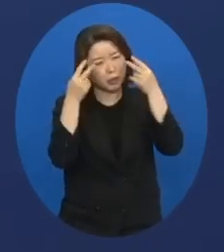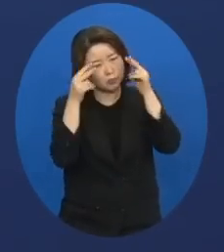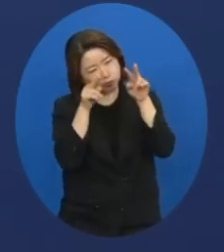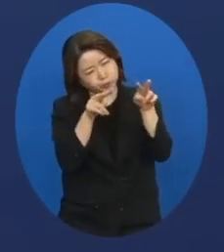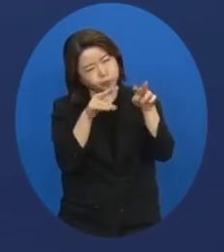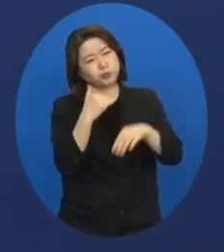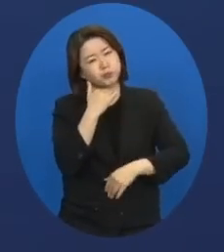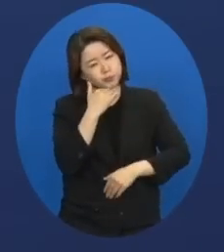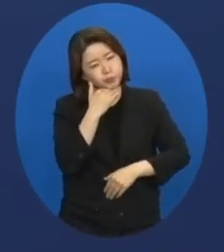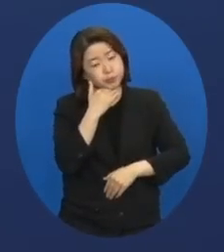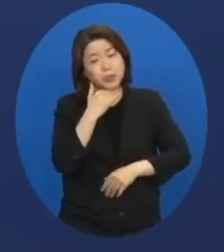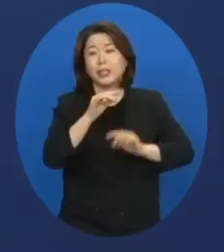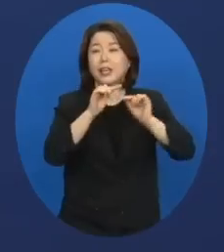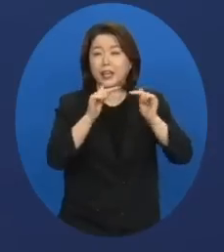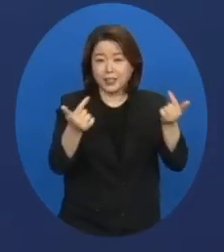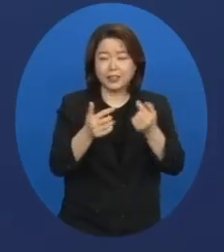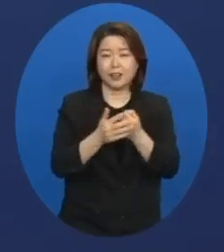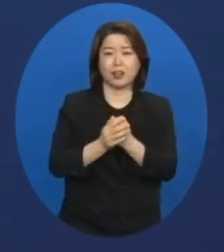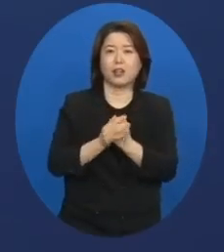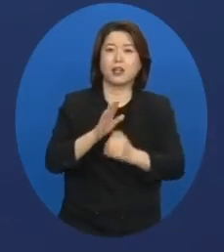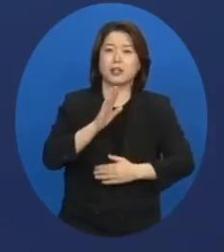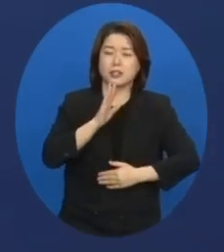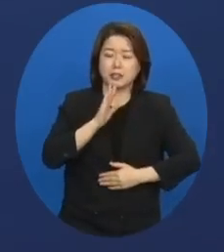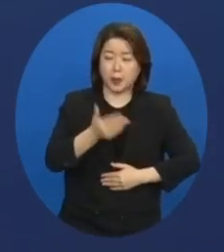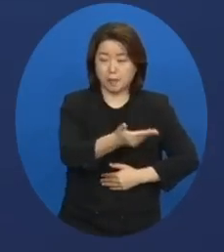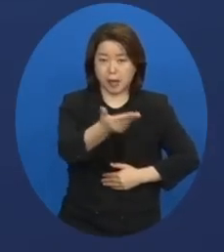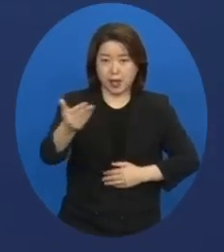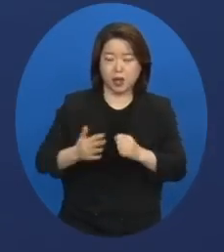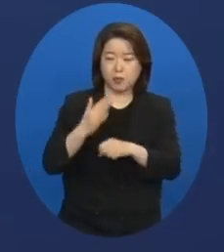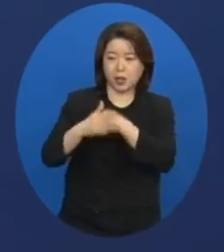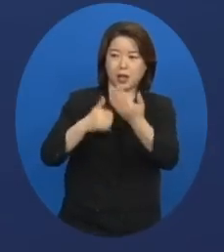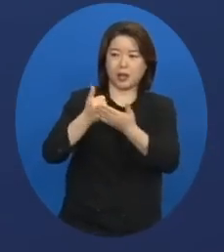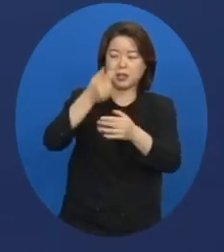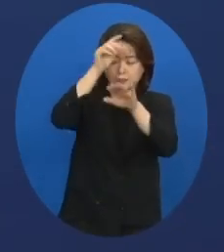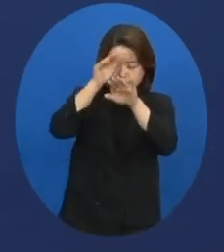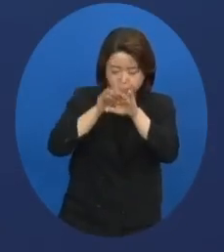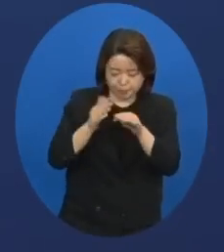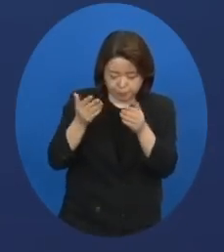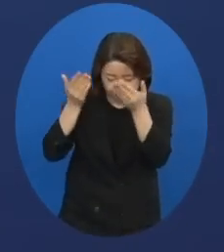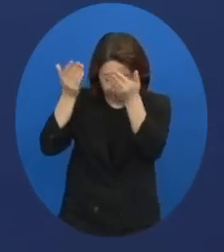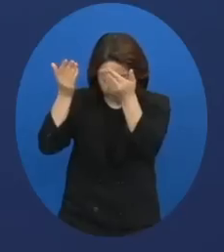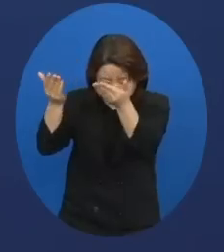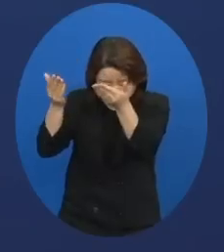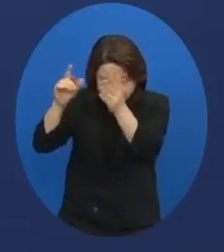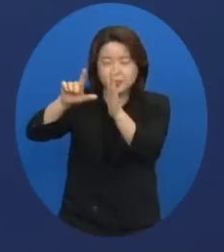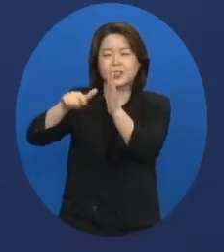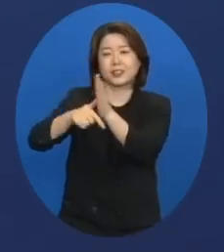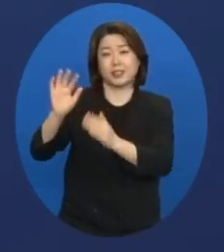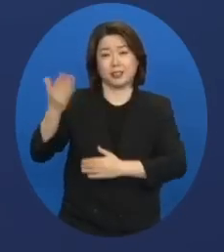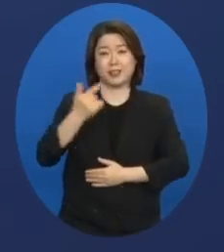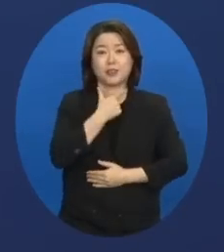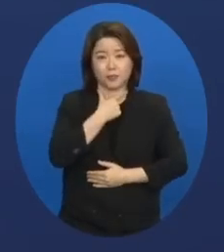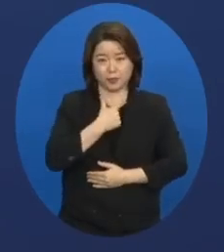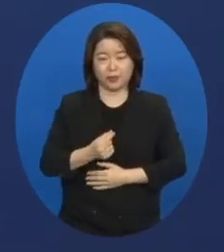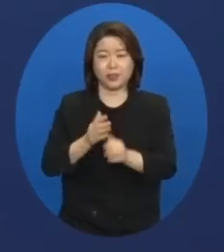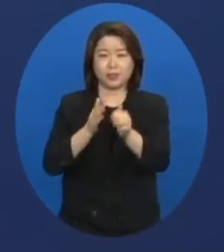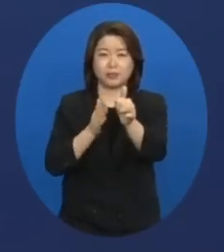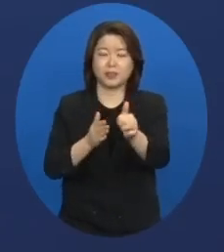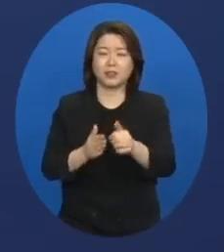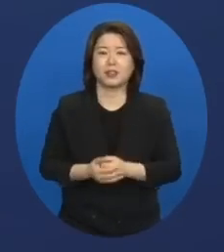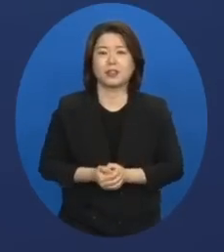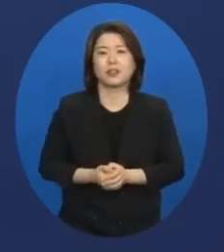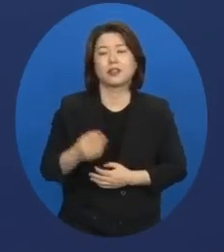것이 아니고 정말 여러분이 하나님을 예배하는 시간이 되기를 원합니다.